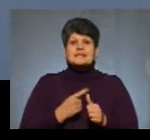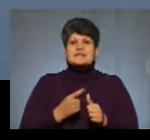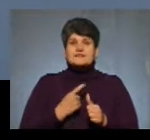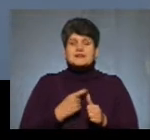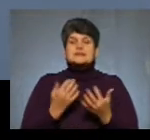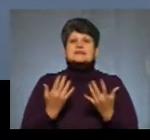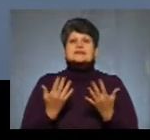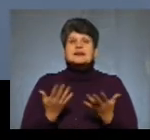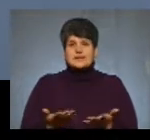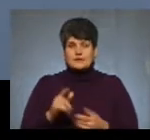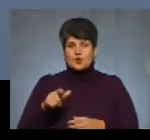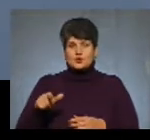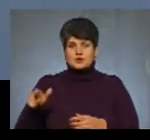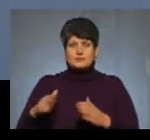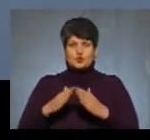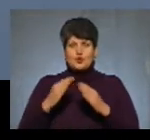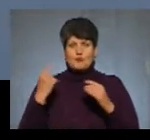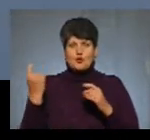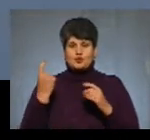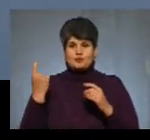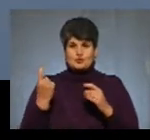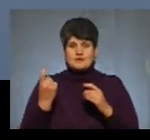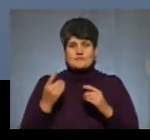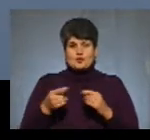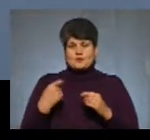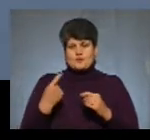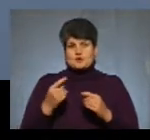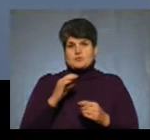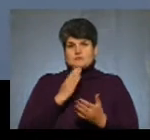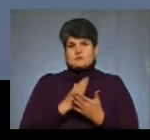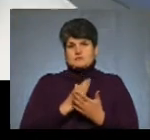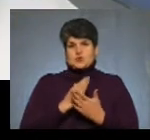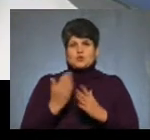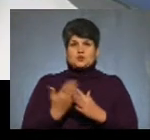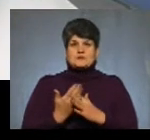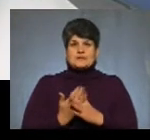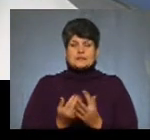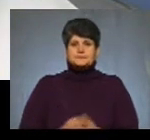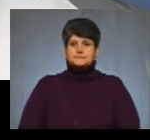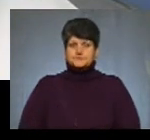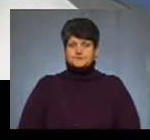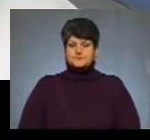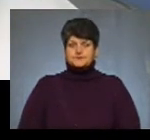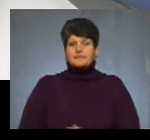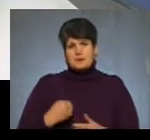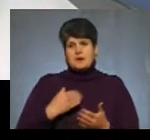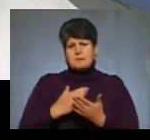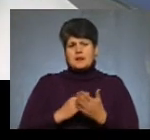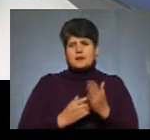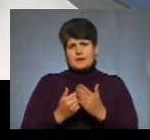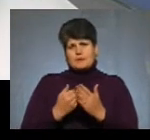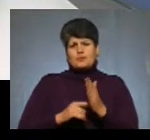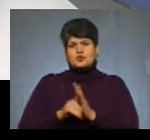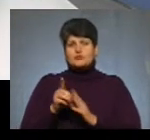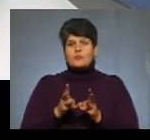безпосередньо, скільки осіб, домогосподарств на Тернопільщині наразі користуються субсидіями? Ми мали перед початком опалювального періоду